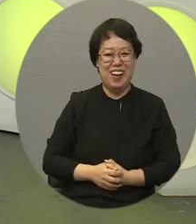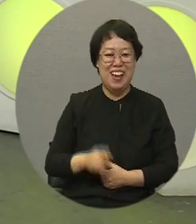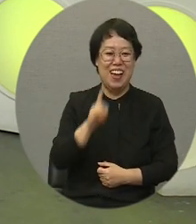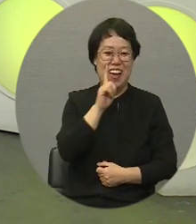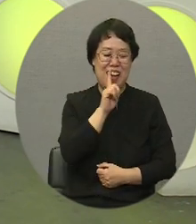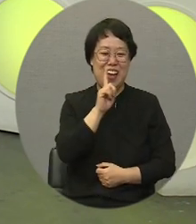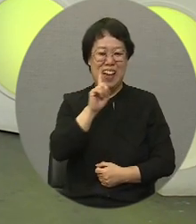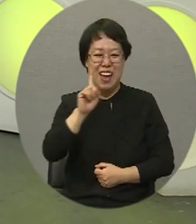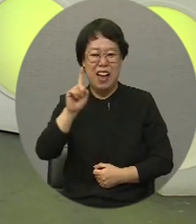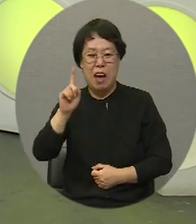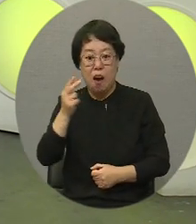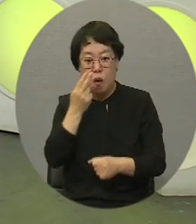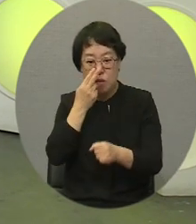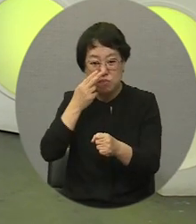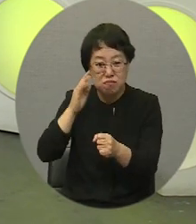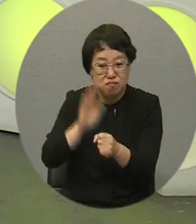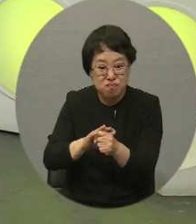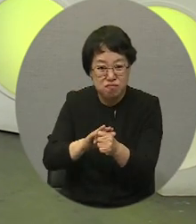억울해서